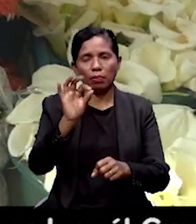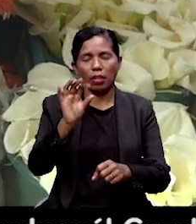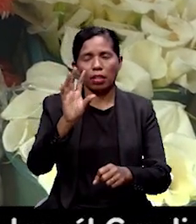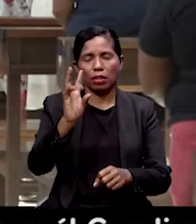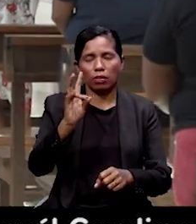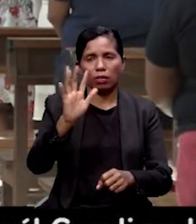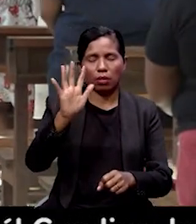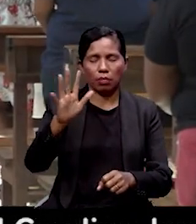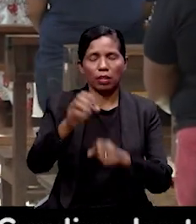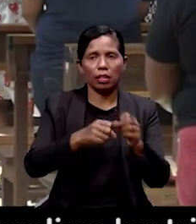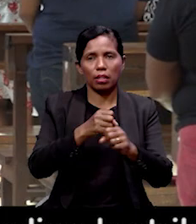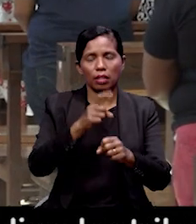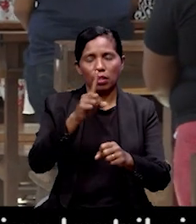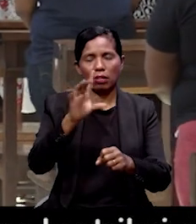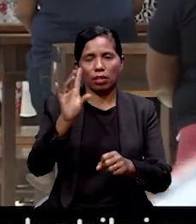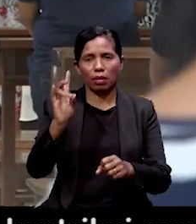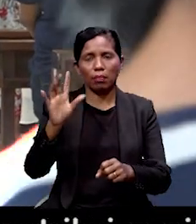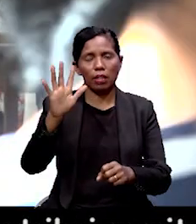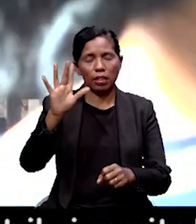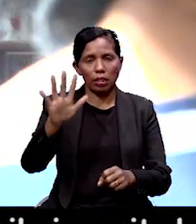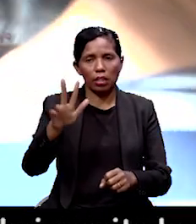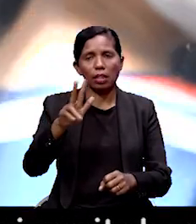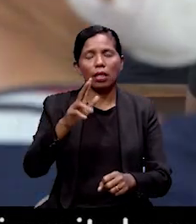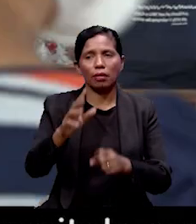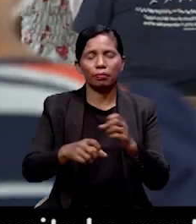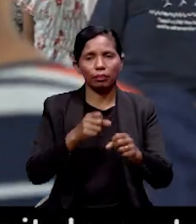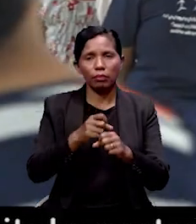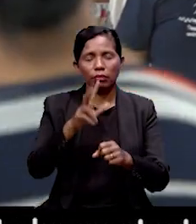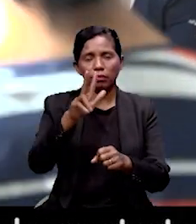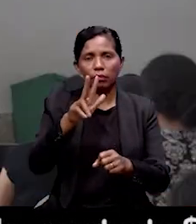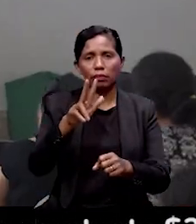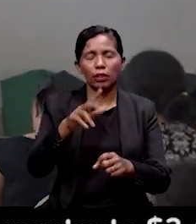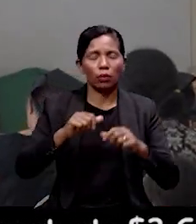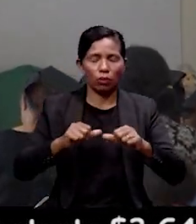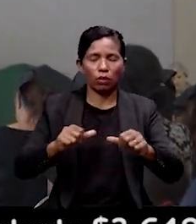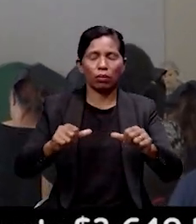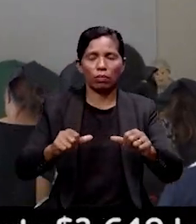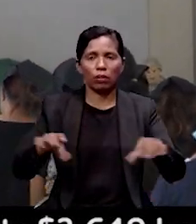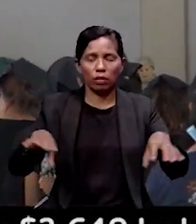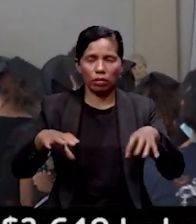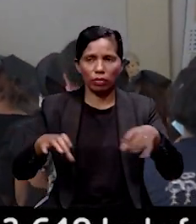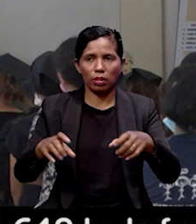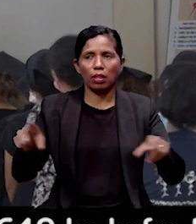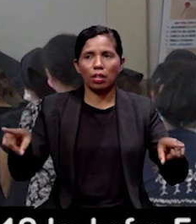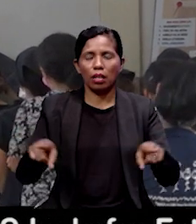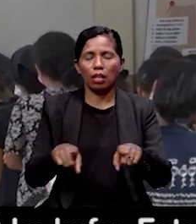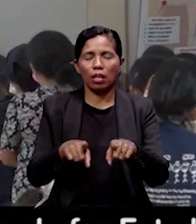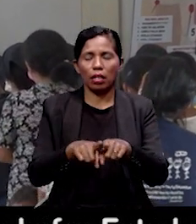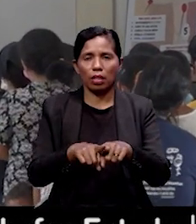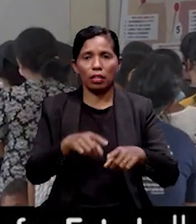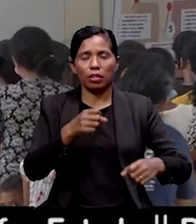iha tinang riung ida atusia walnul resin tolu to tinang riung ida atusia walnul resinen kontinuannya profesaun dahulu kanesan